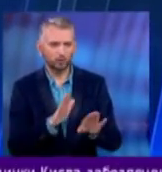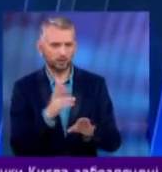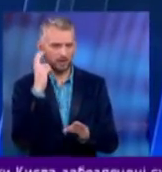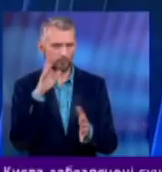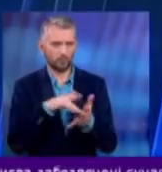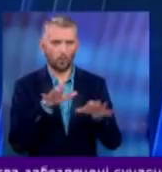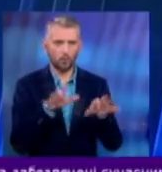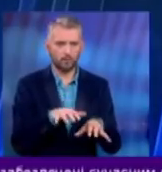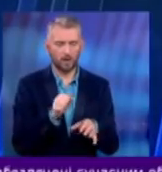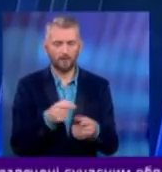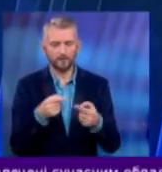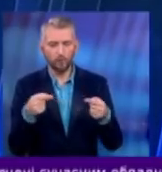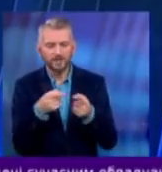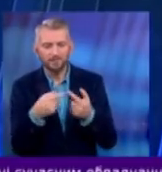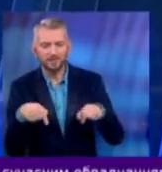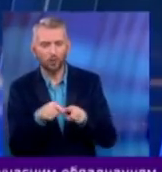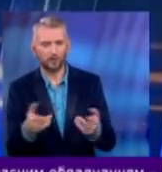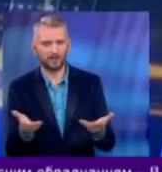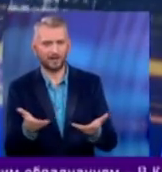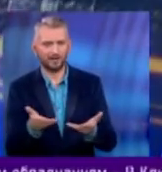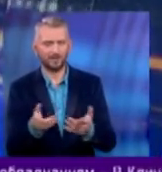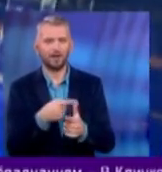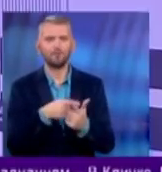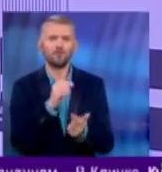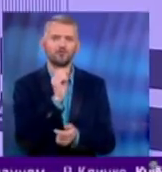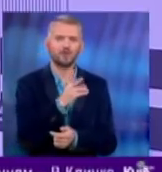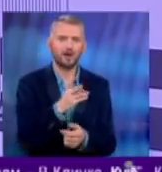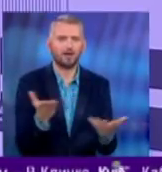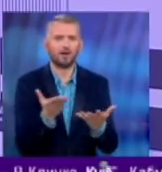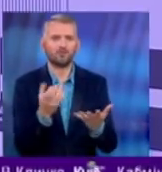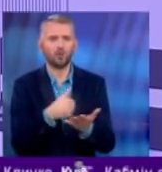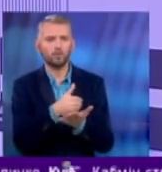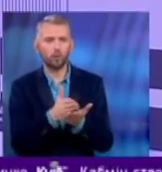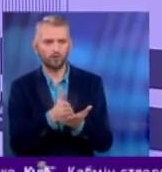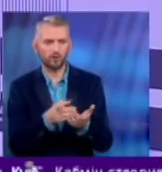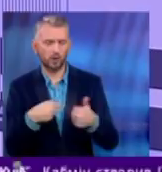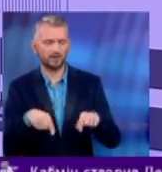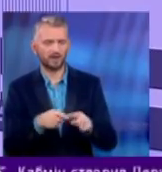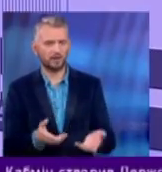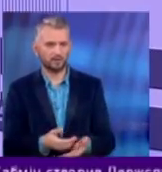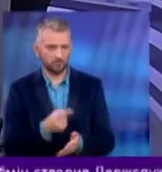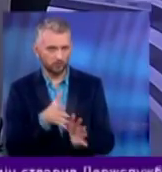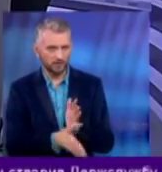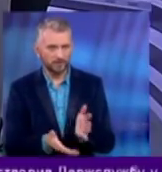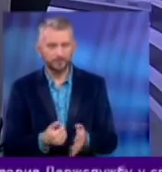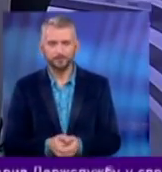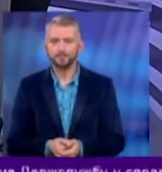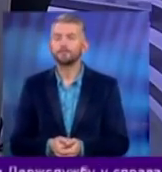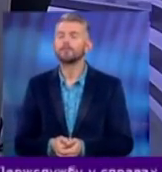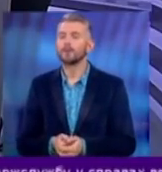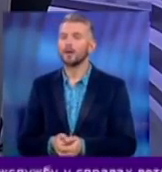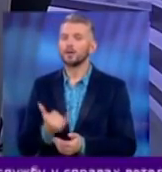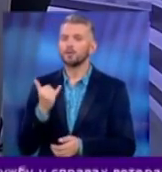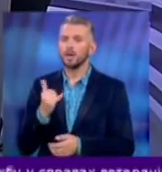голови, а відповідний підрозділ якийсь. Або то ЖЕК, або якась ще обслуговуюча організація. Угу. Розумієте? Зрозуміло.